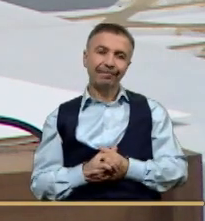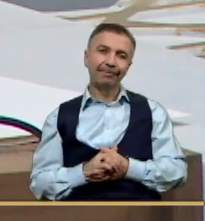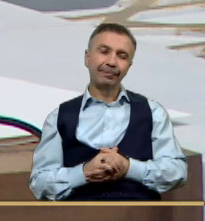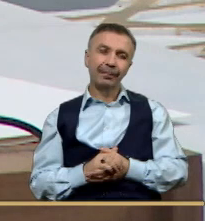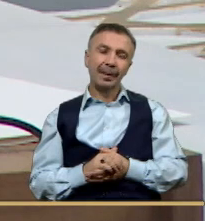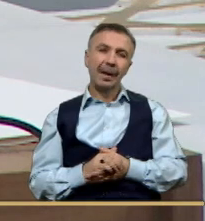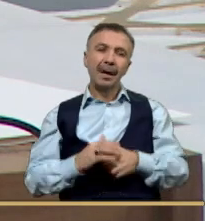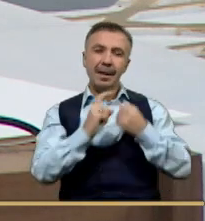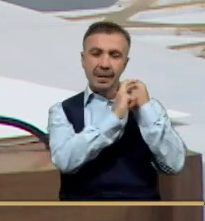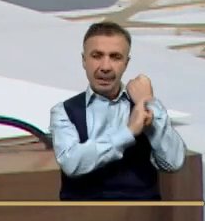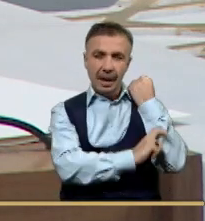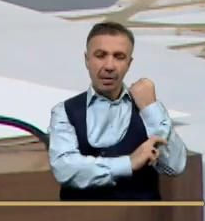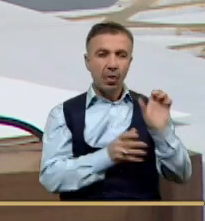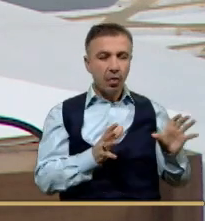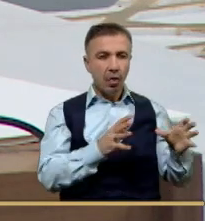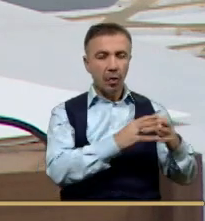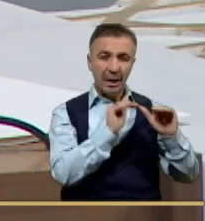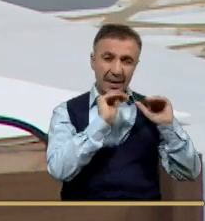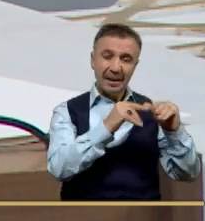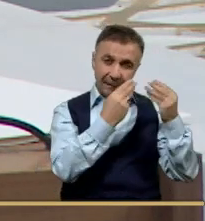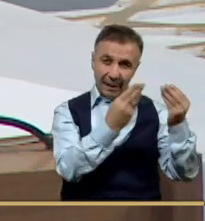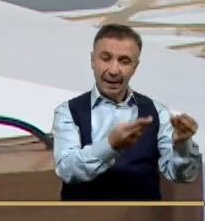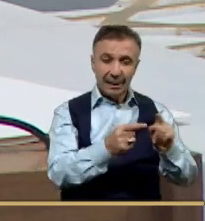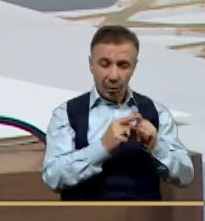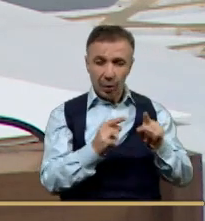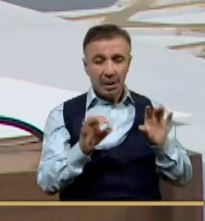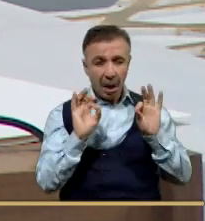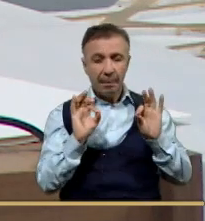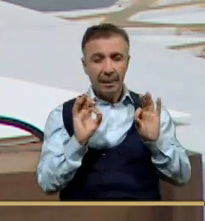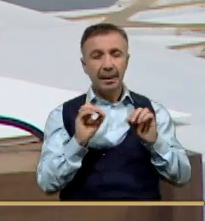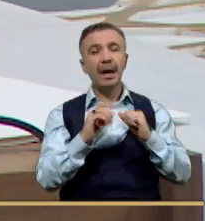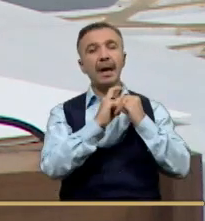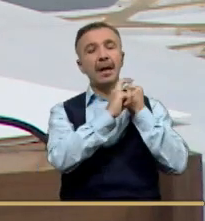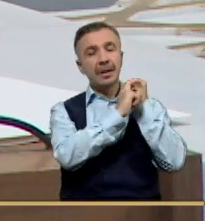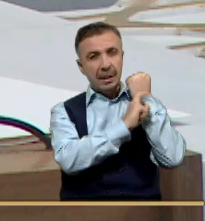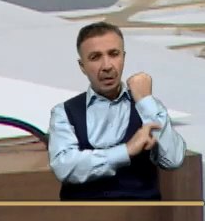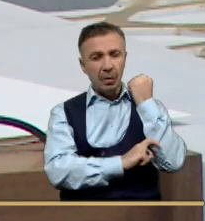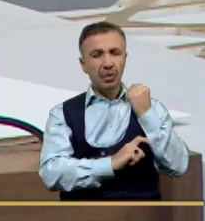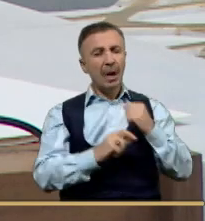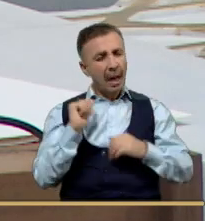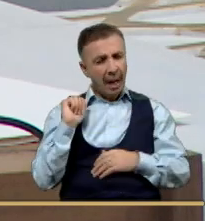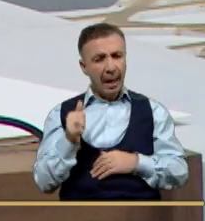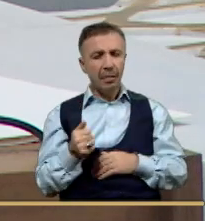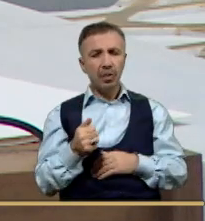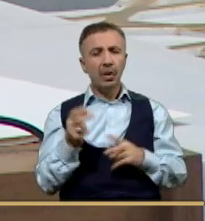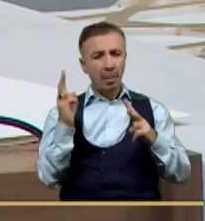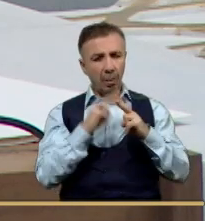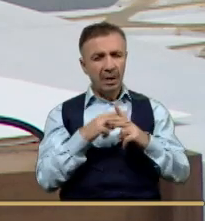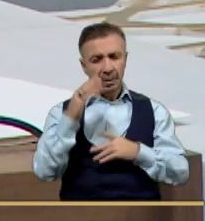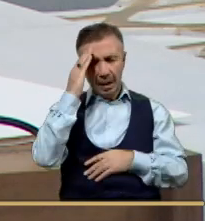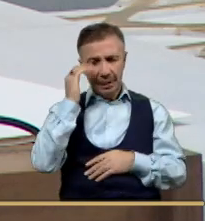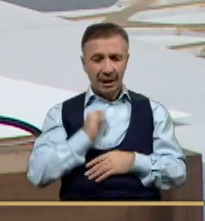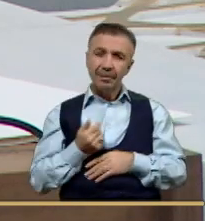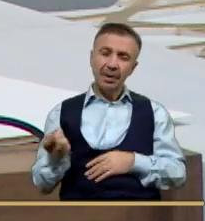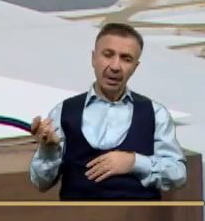Terör örgütüne destek olunduğu sürece elbette ki terörist her gün askerimizi, polisimizi şehit eder. Bütün